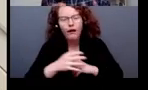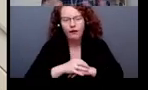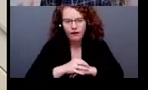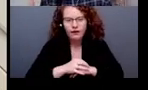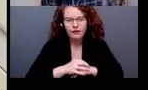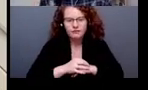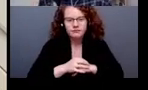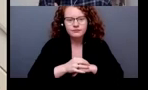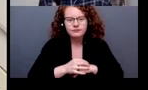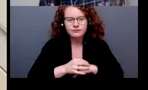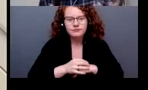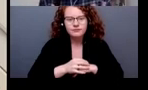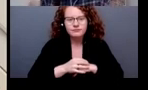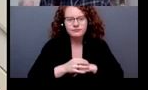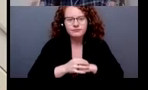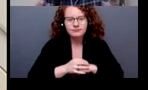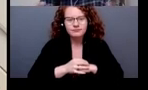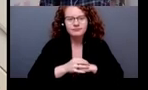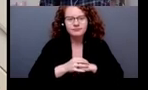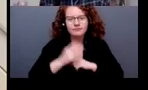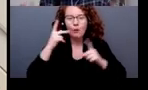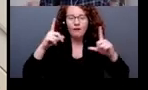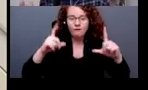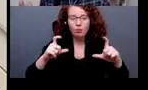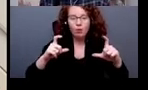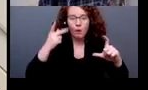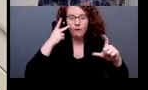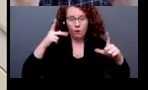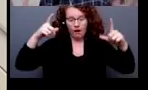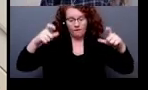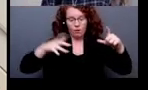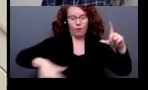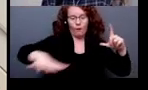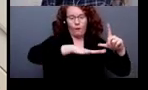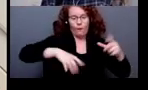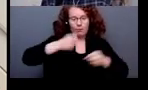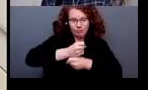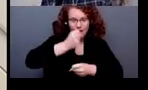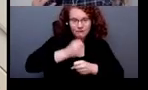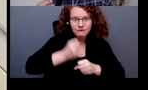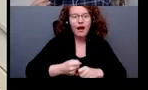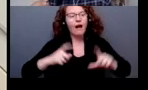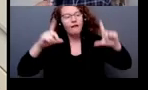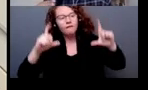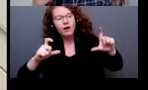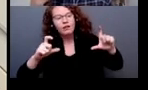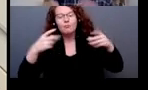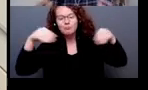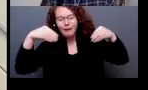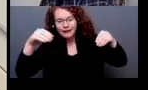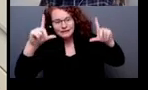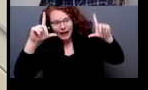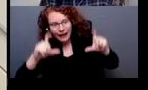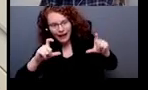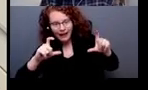photographie permet également de photographier des plans larges sur justement la vitrine, l'extérieur de la boutique, mais